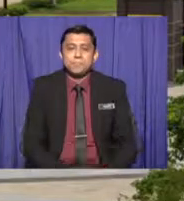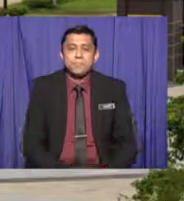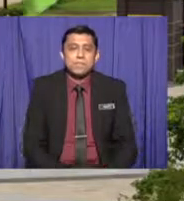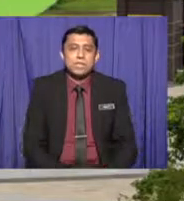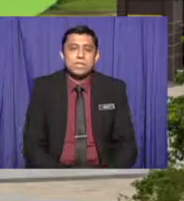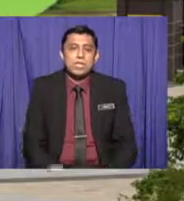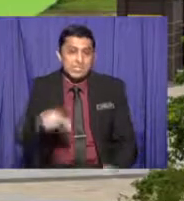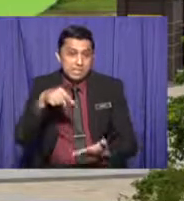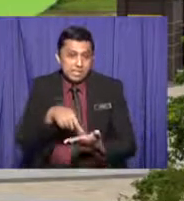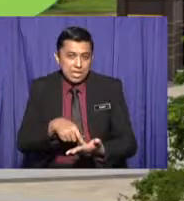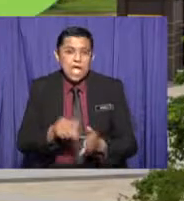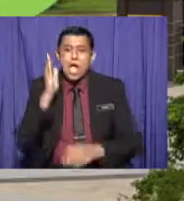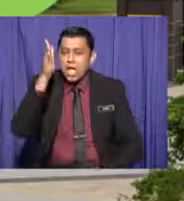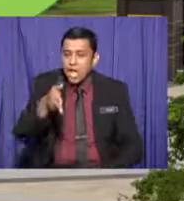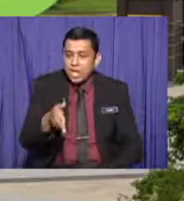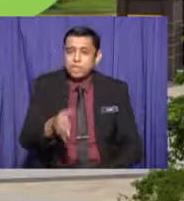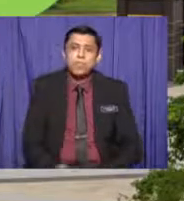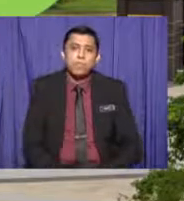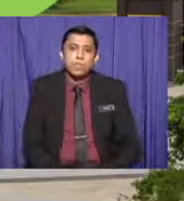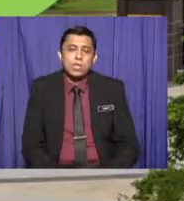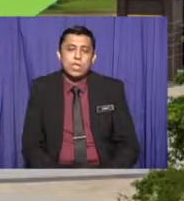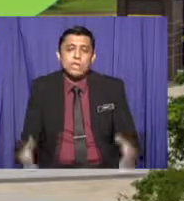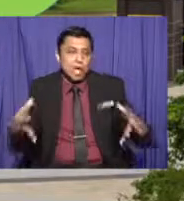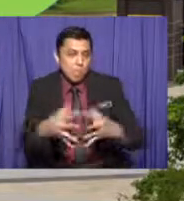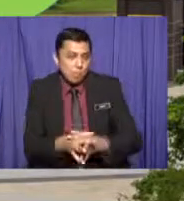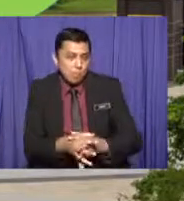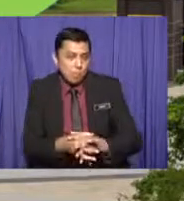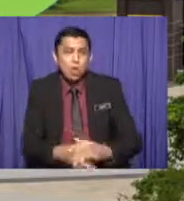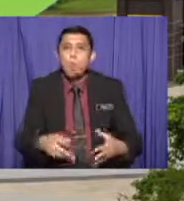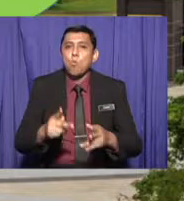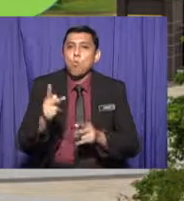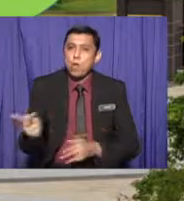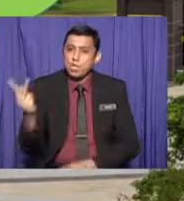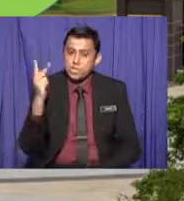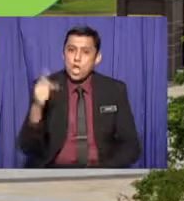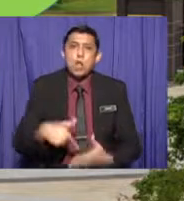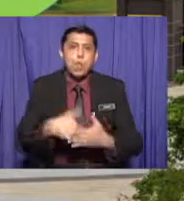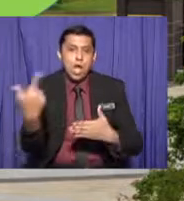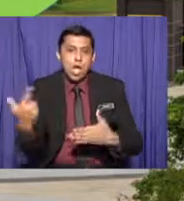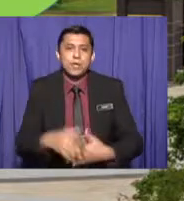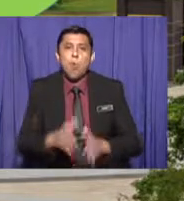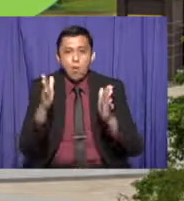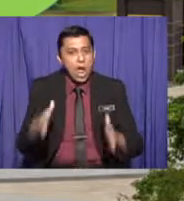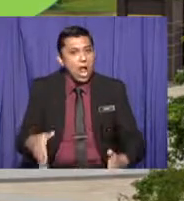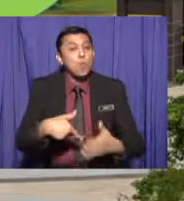Dan ini akan membawa kepada campur tangan kuasa luar.